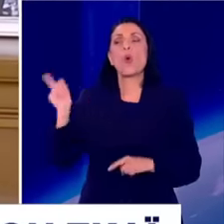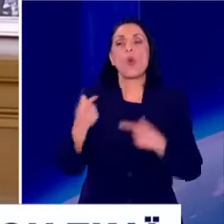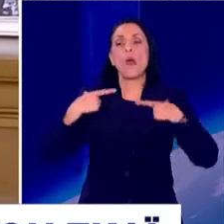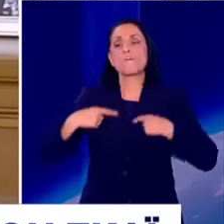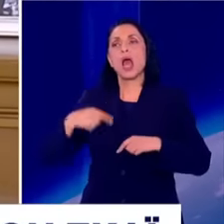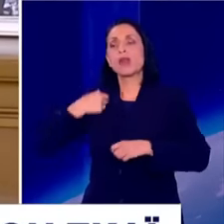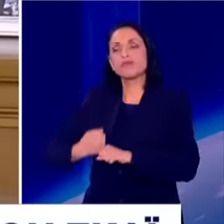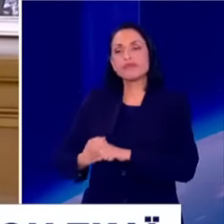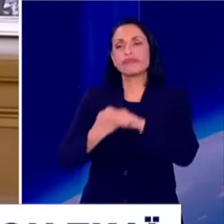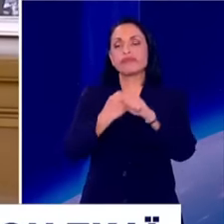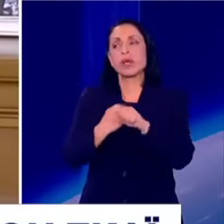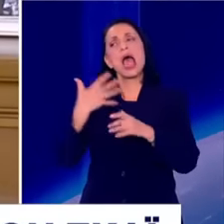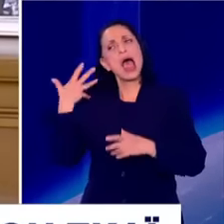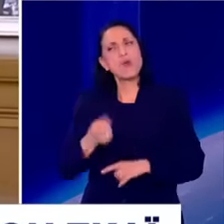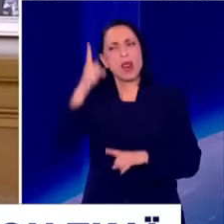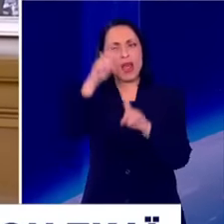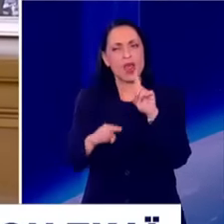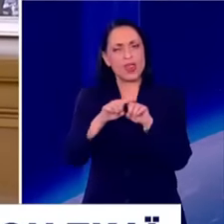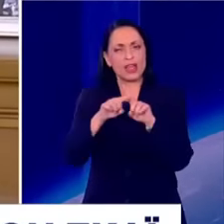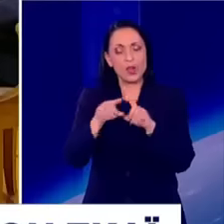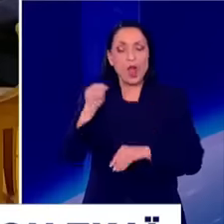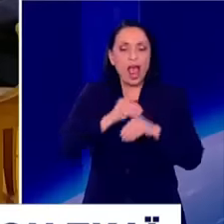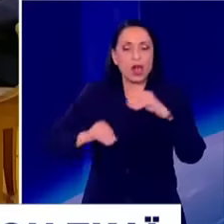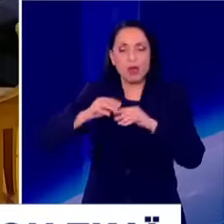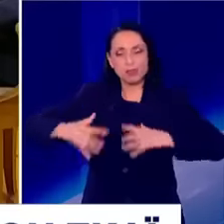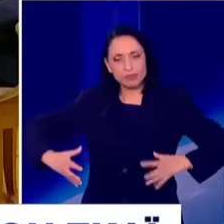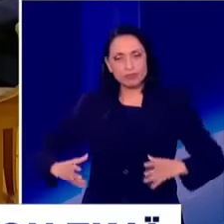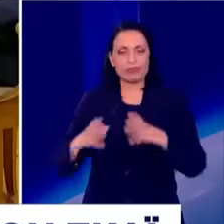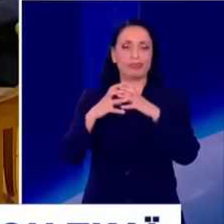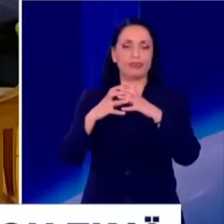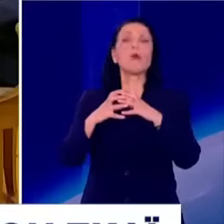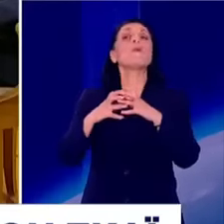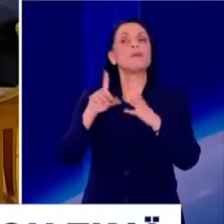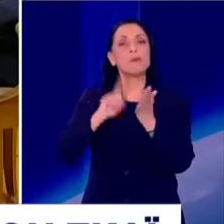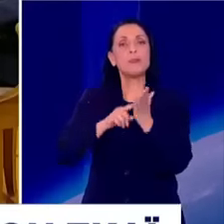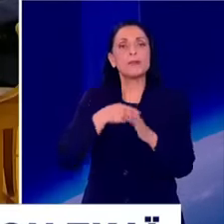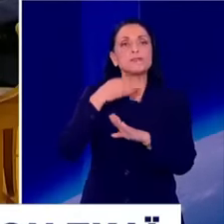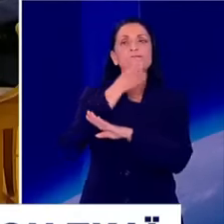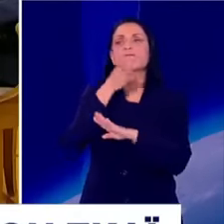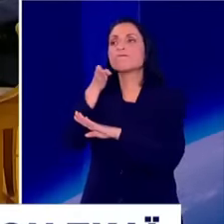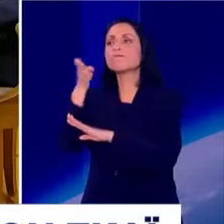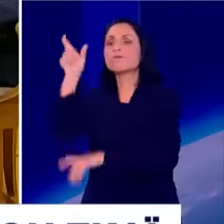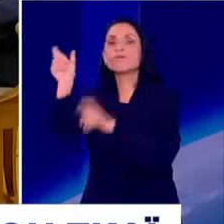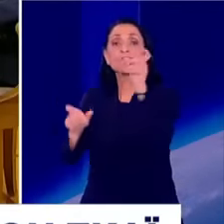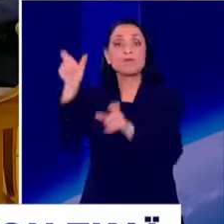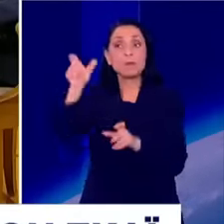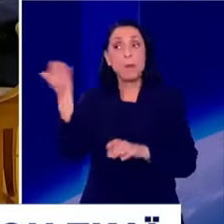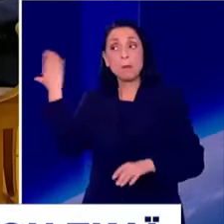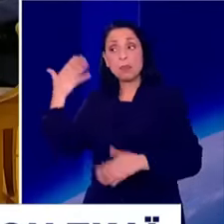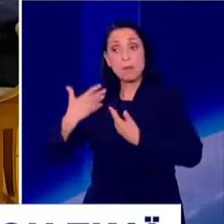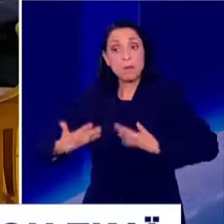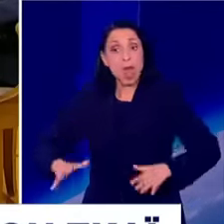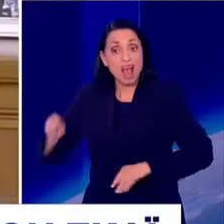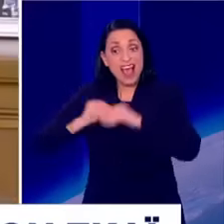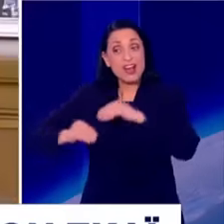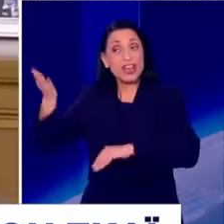αυτή την προσπάθεια. Και νομίζω ότι έχουμε ένα πλεονέκτημα, διότι είναι εκλογές εισπύρωσης. Είναι εκλογές που πρέπει να πάμε να μιλήσουμε στους συμπολίτες μας, οι οποίοι μας ψήφισαν στις προηγούμενες εκλογές